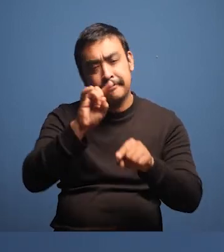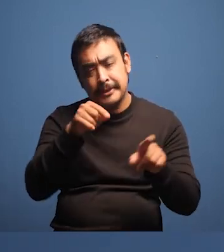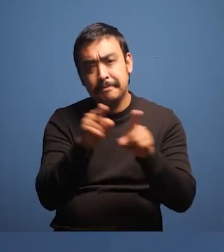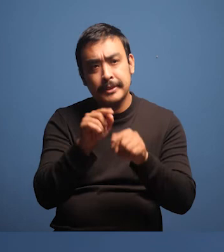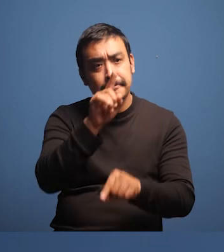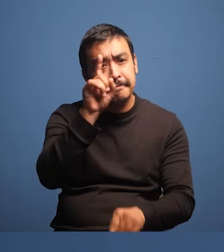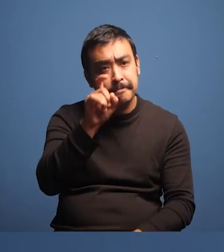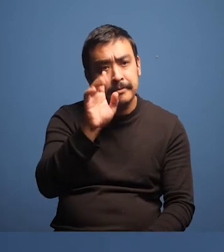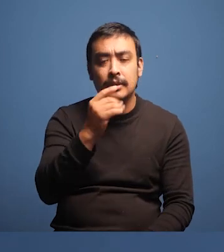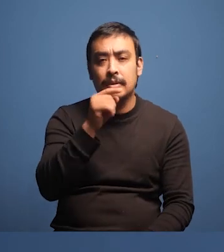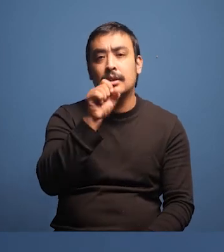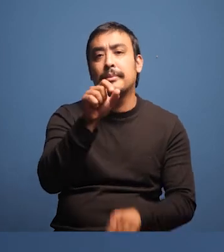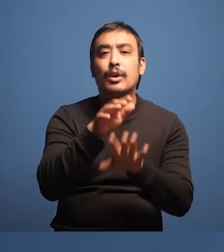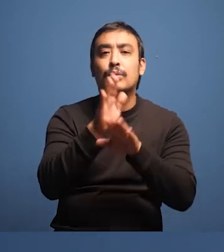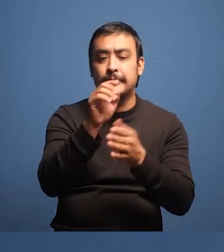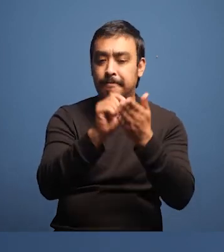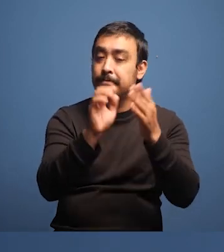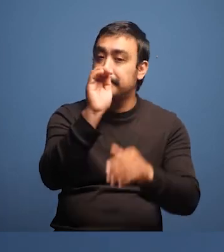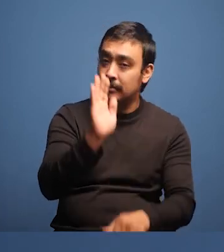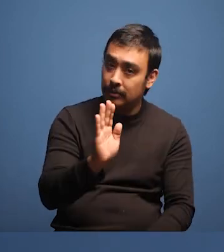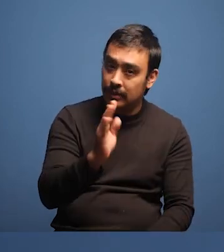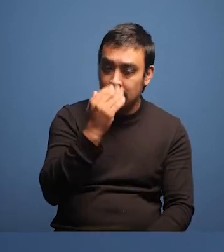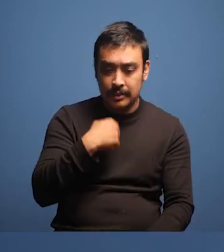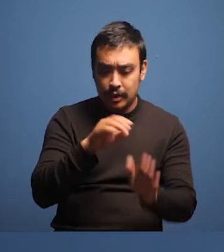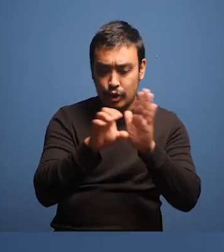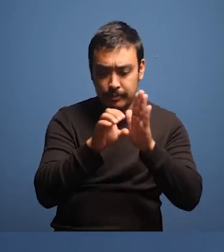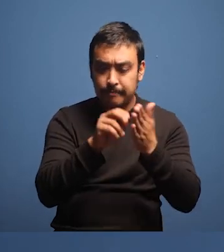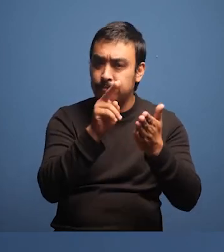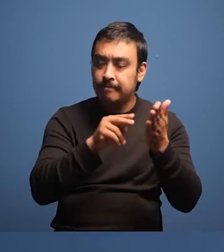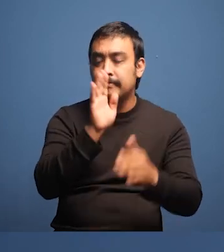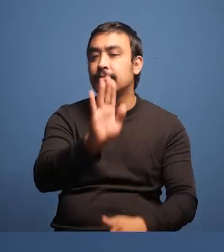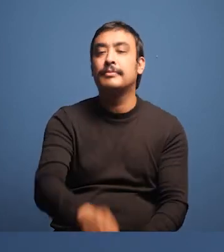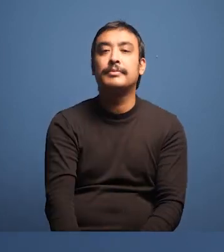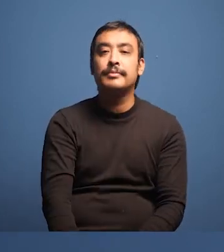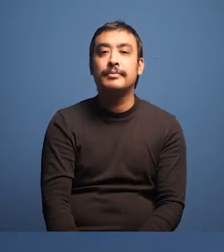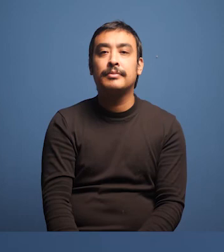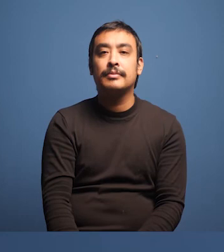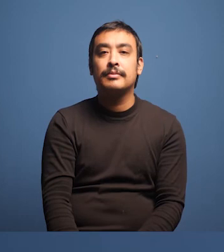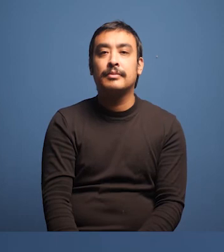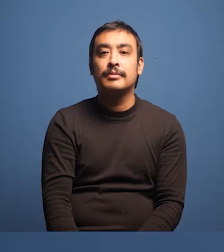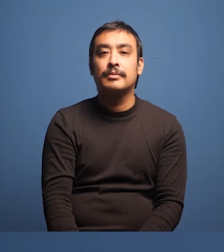क्वेसन्सहरू छ भने चाहिँ हजुरहरूले लेख्न सक्नुहुन्छ, किनभने हामी कमेन्ट्सहरू हेरिरहेकै छौँ।